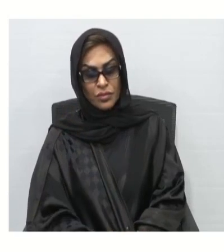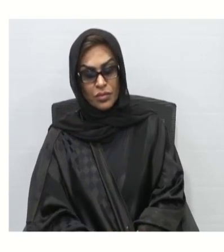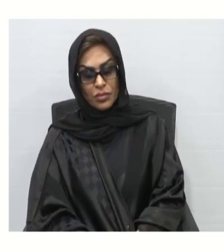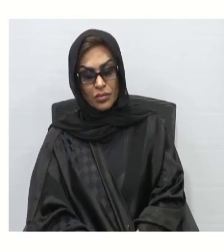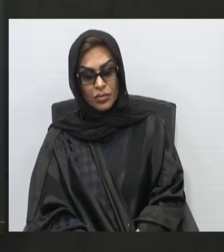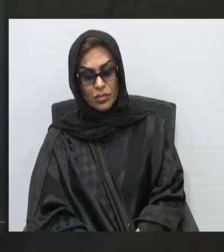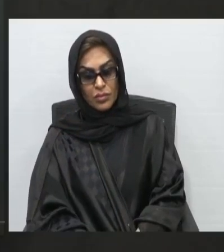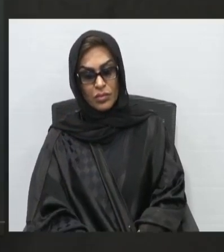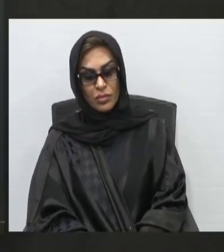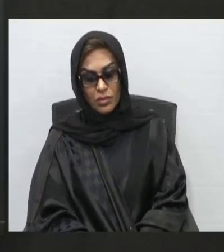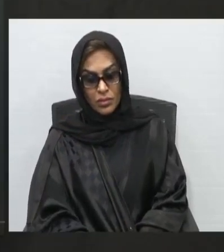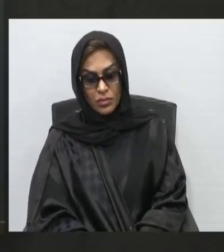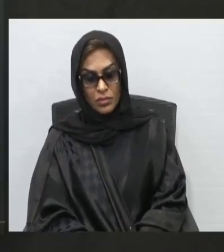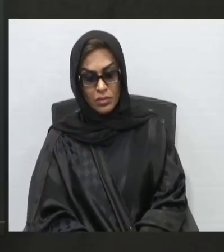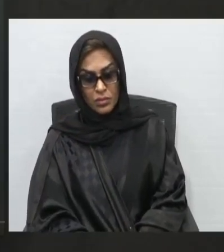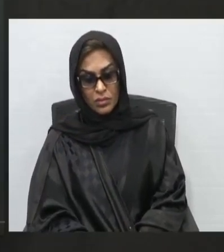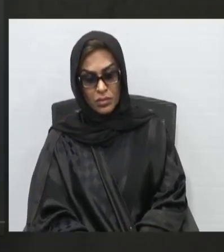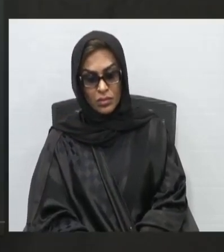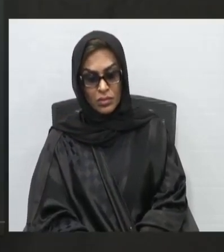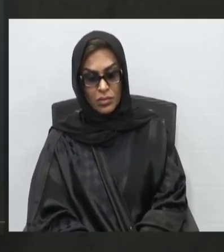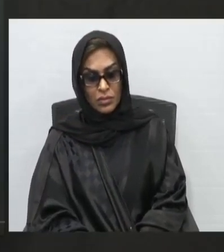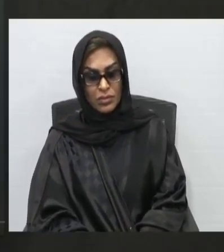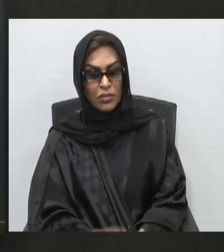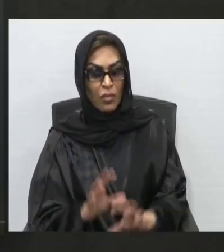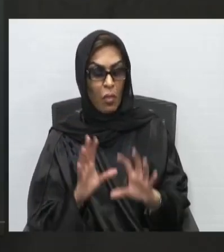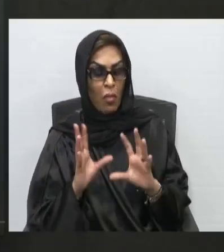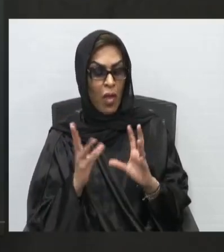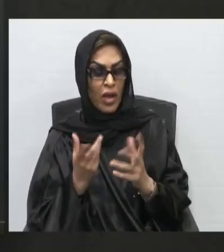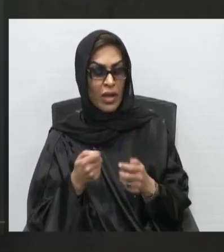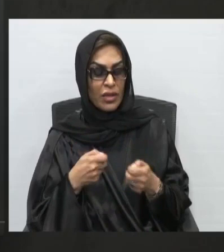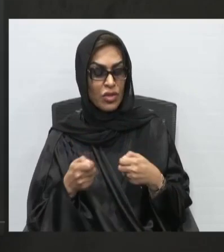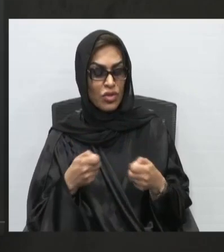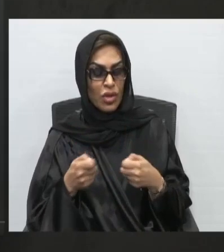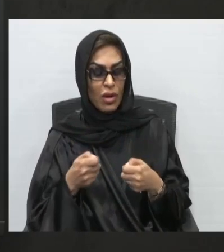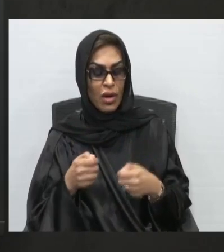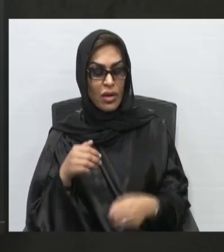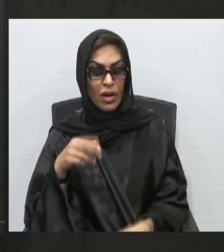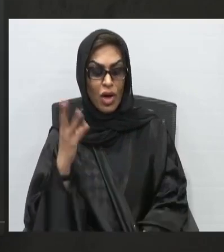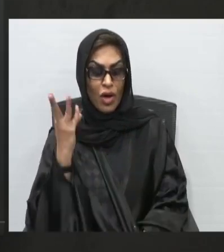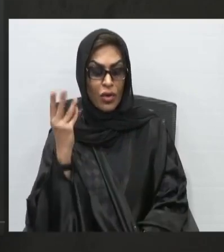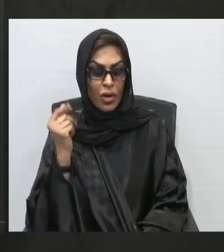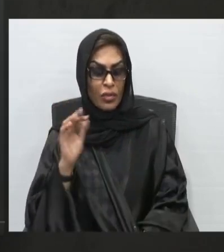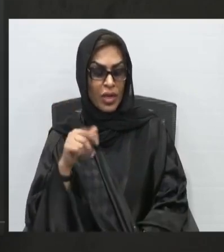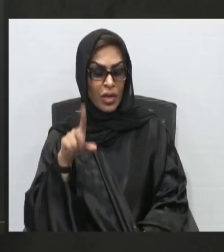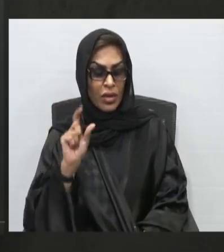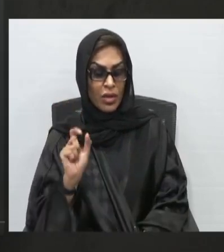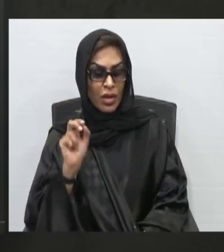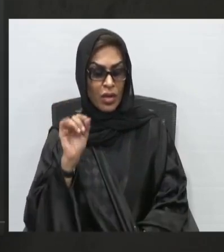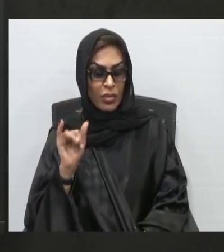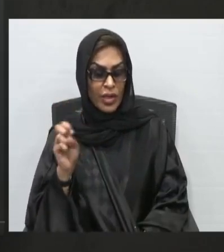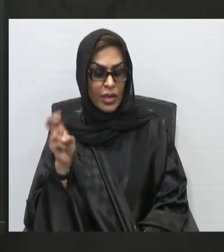بالتجاره الرقميه اذا ماذا اقصد بالتجاره الرقميه